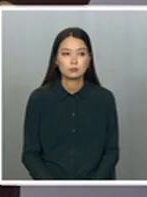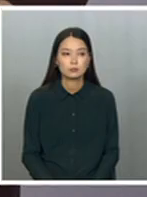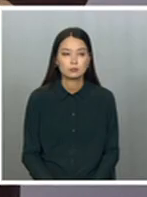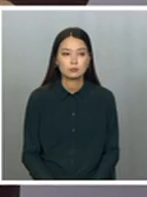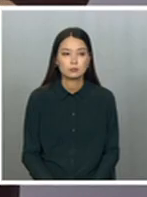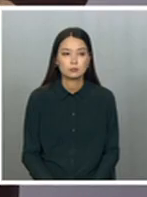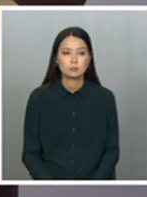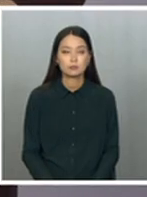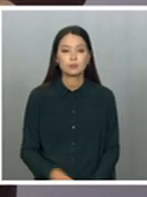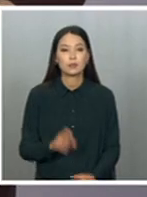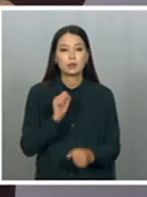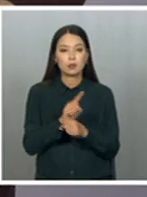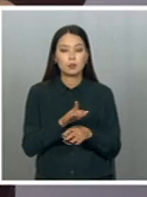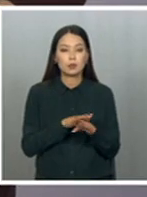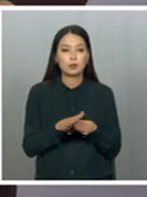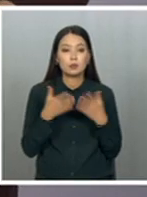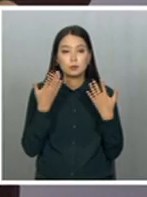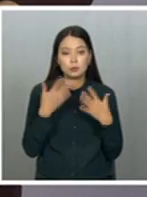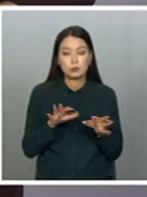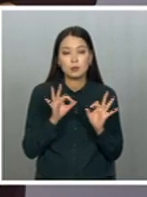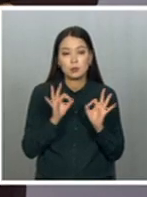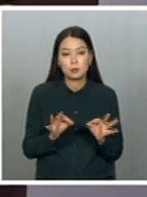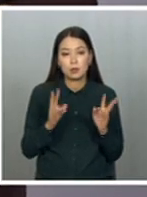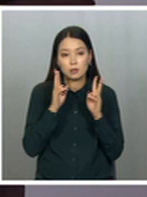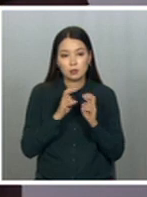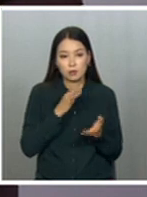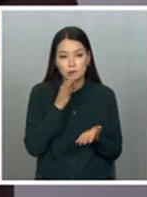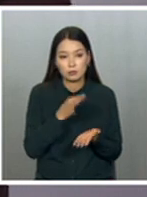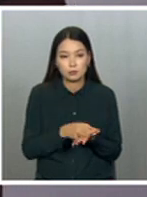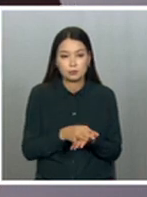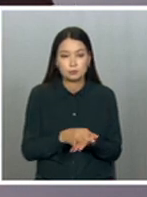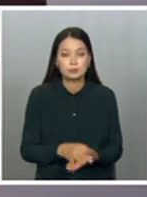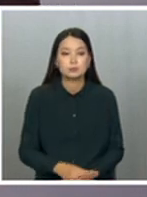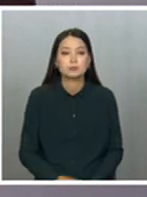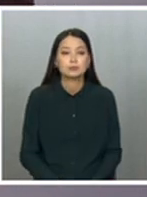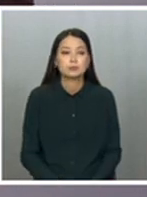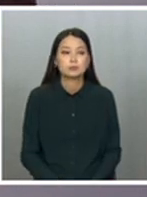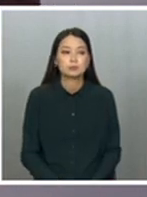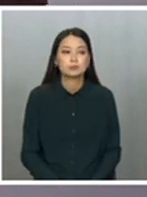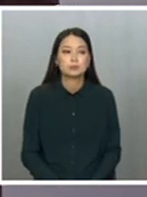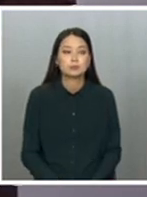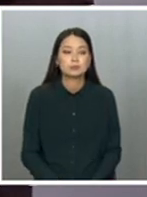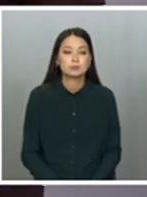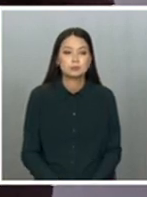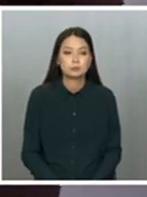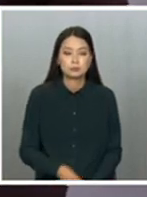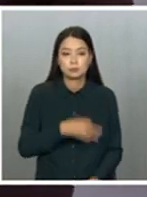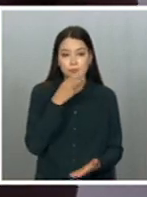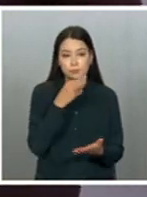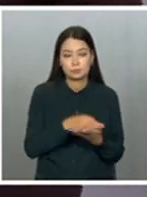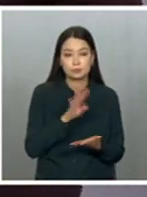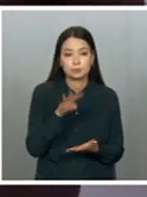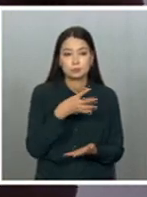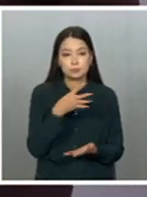Тапсырманы орындап болсақ, дұрыс жауап нұсқасымен тексерейік. Дұрыс жауап нұсқасы. Бірінші